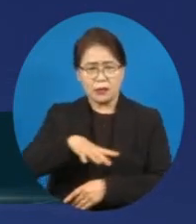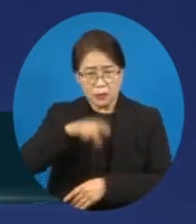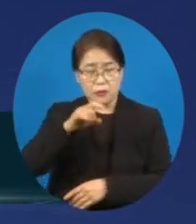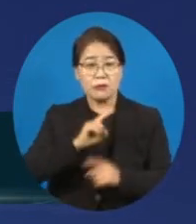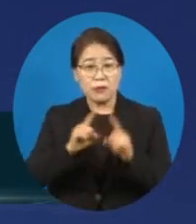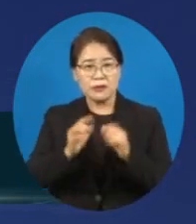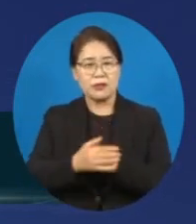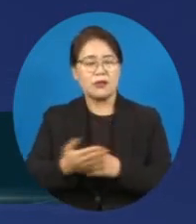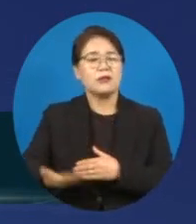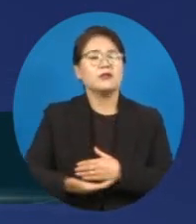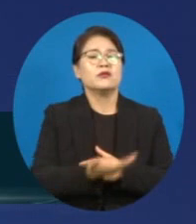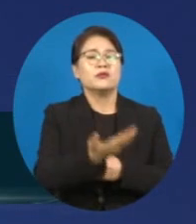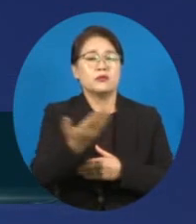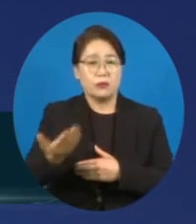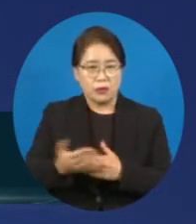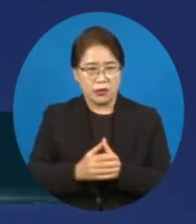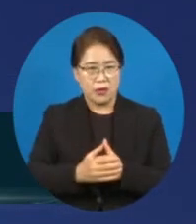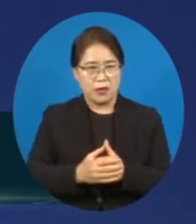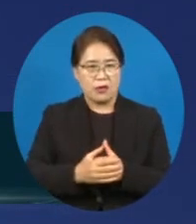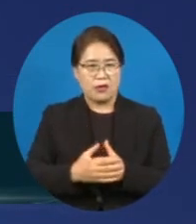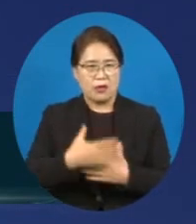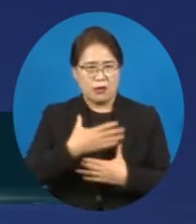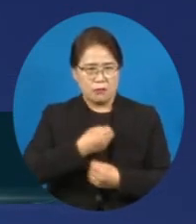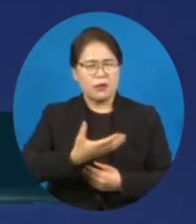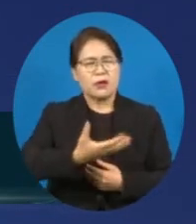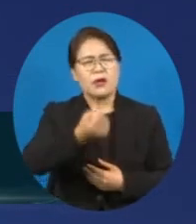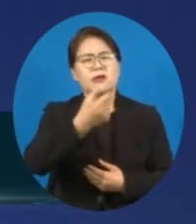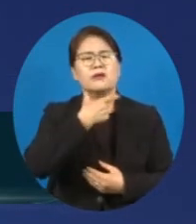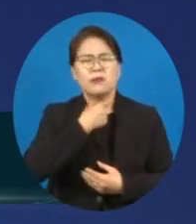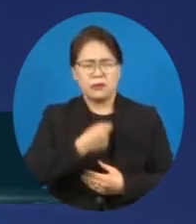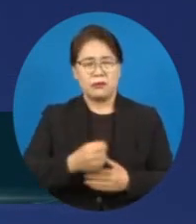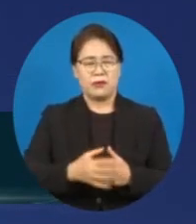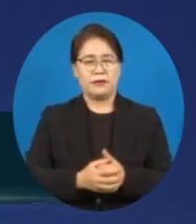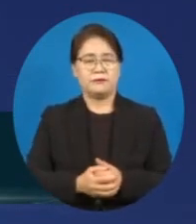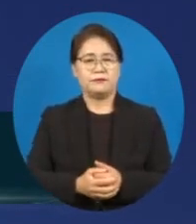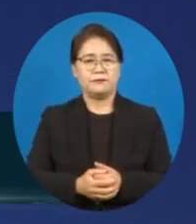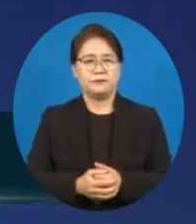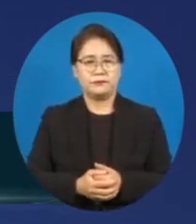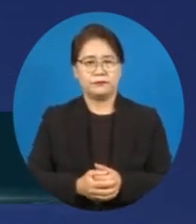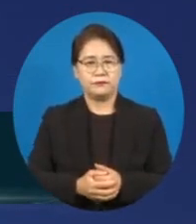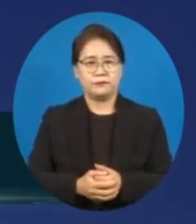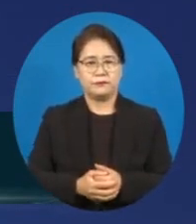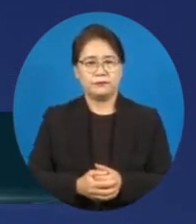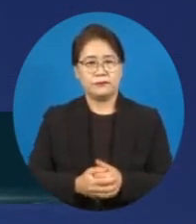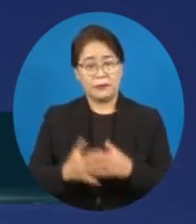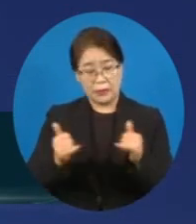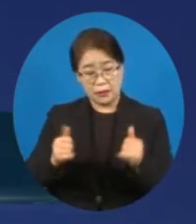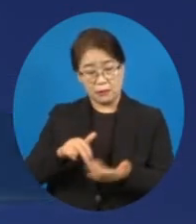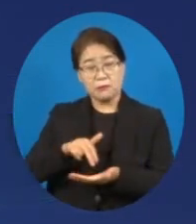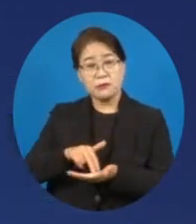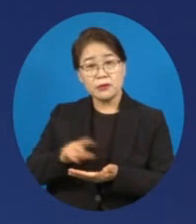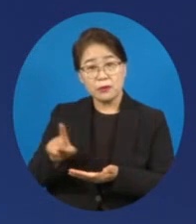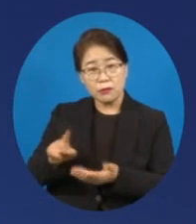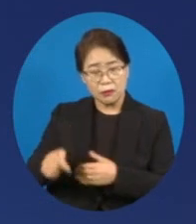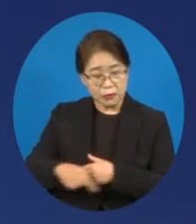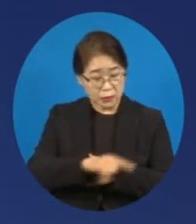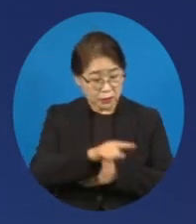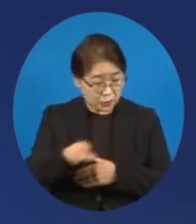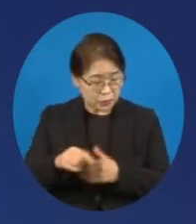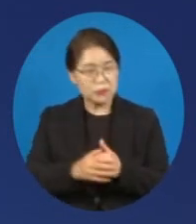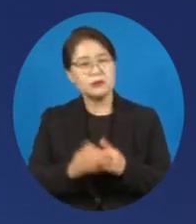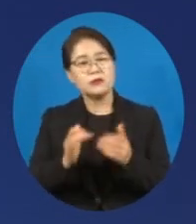너희에게 평강이 있을지어다입니다 여러분 인간적으로 보게 되면 그들은